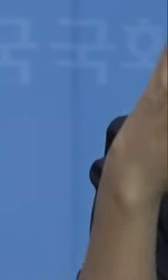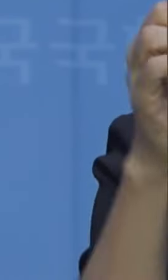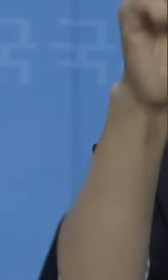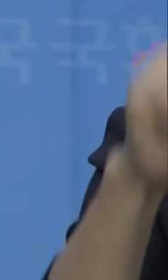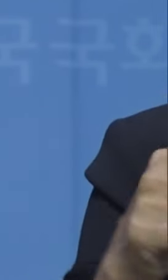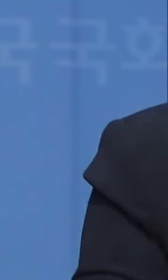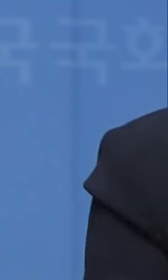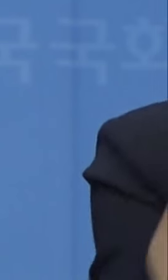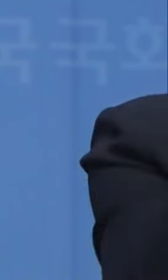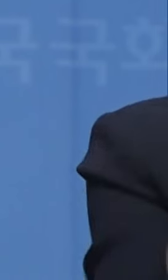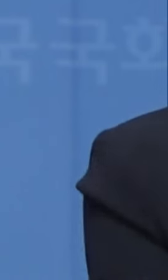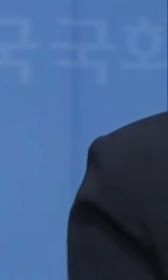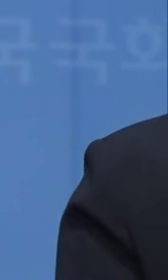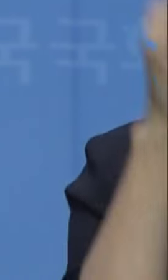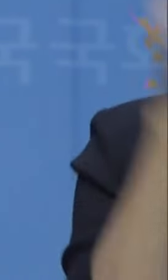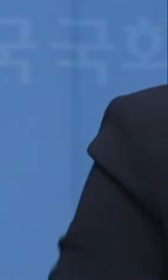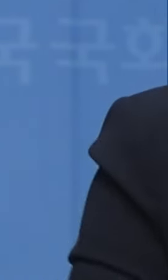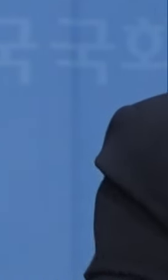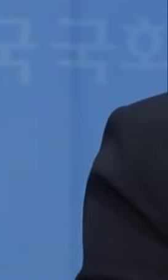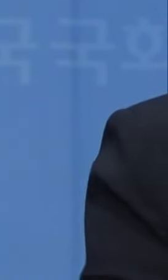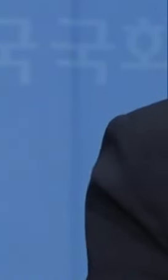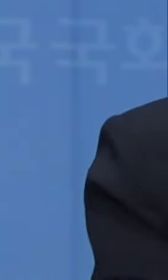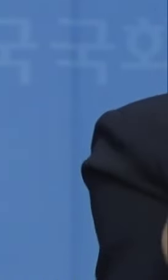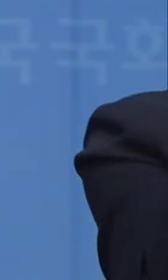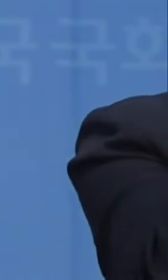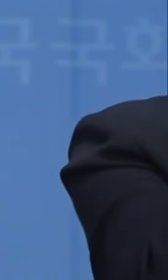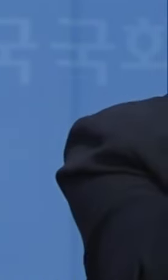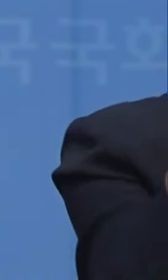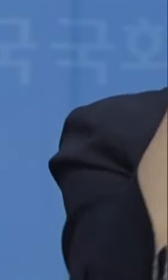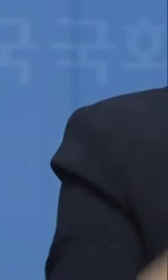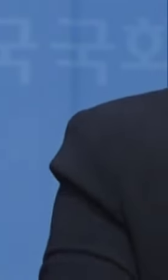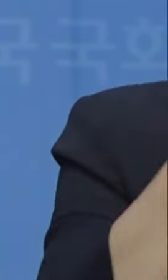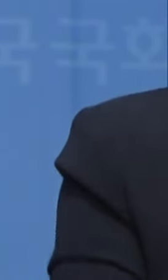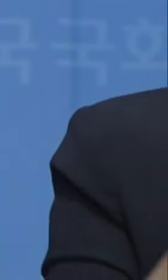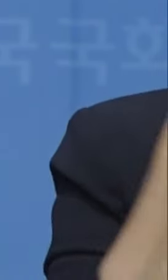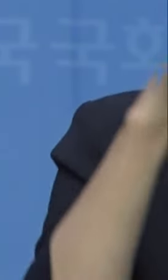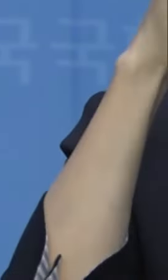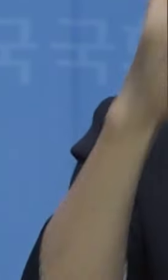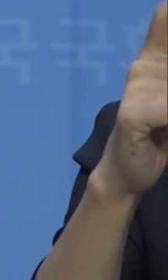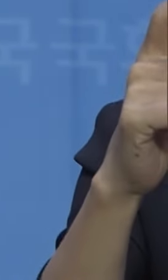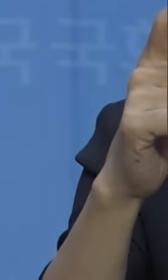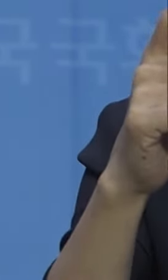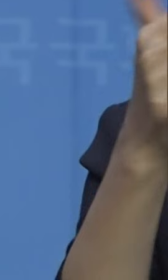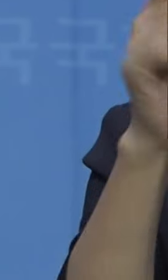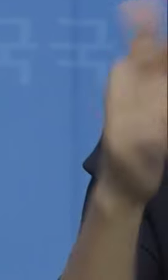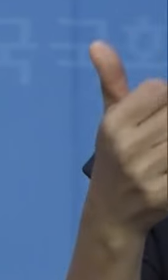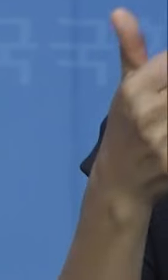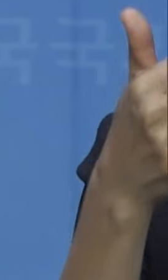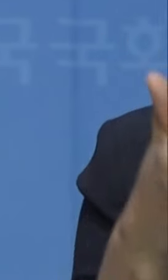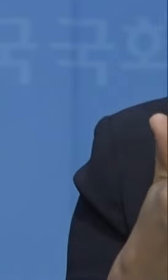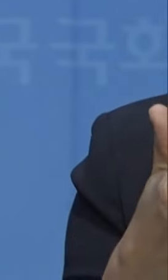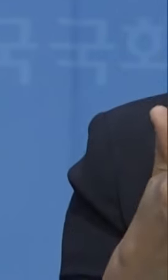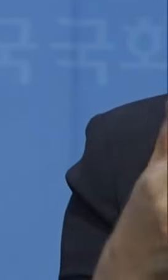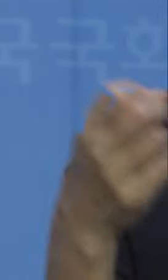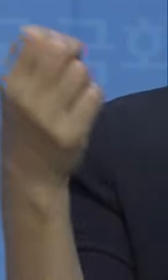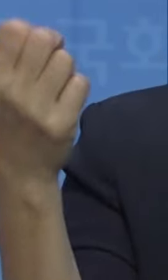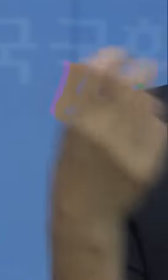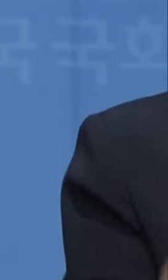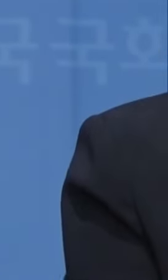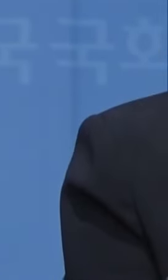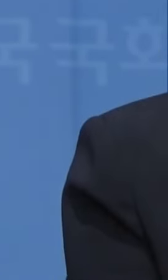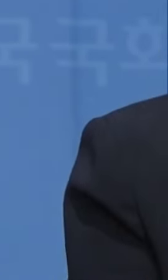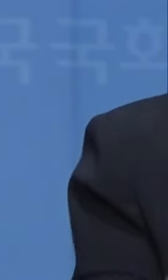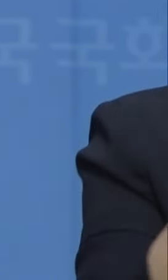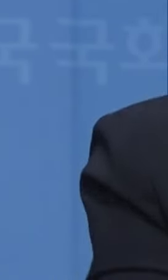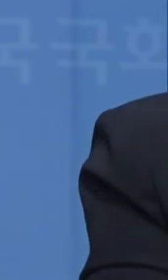특검법이 통과되면 경찰이 최종 무이 처분한 한동훈 씨 딸의 혐의 내용은 물론 경찰이